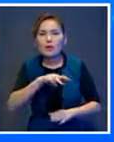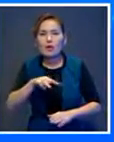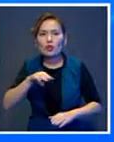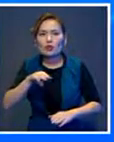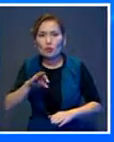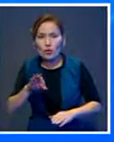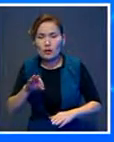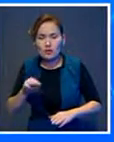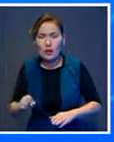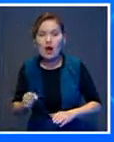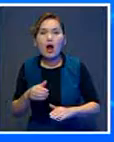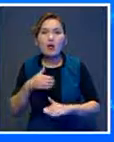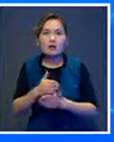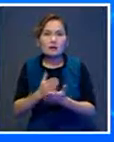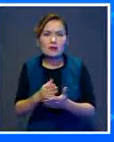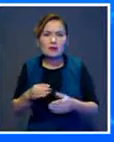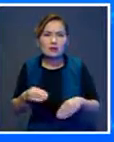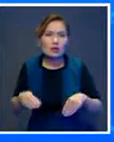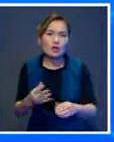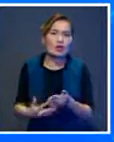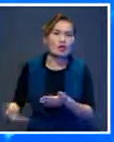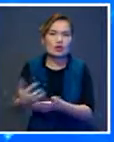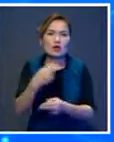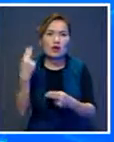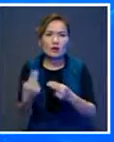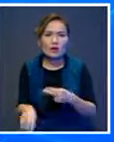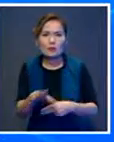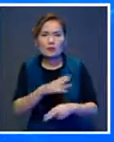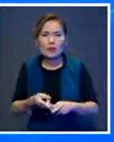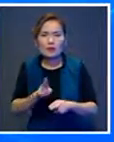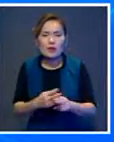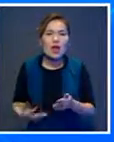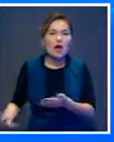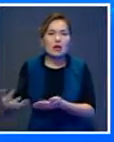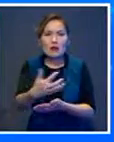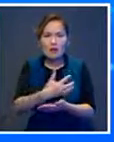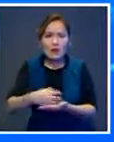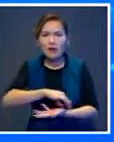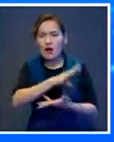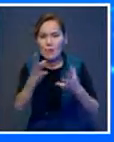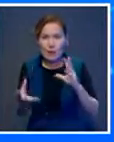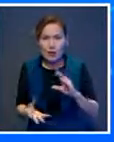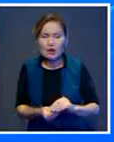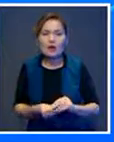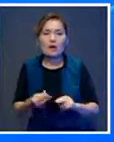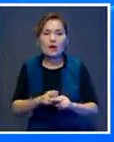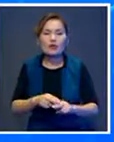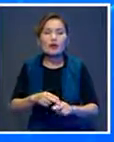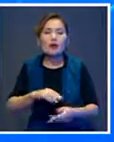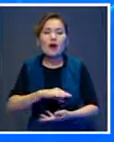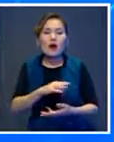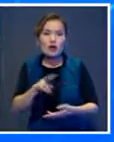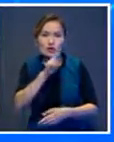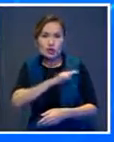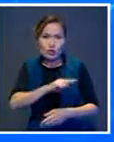былтырғы рекордты жаңартты. Бұл республикалық көрсеткіштің 30%. Жиналған дәнді дақылдардың бәрі құрғақ, сондықтан да оны